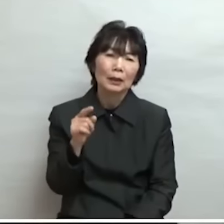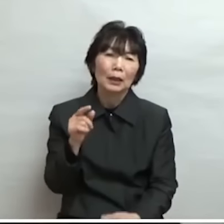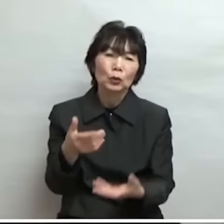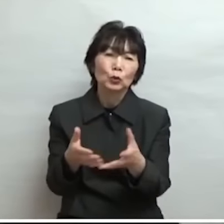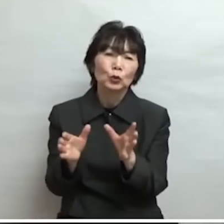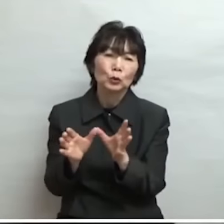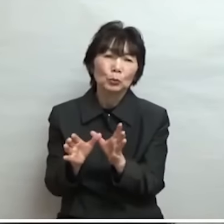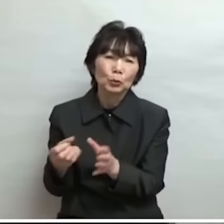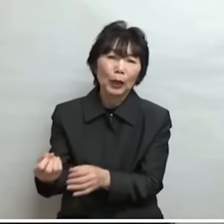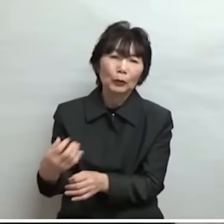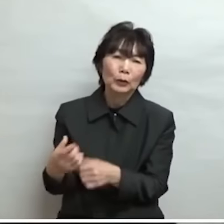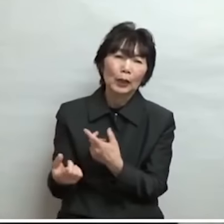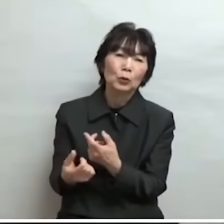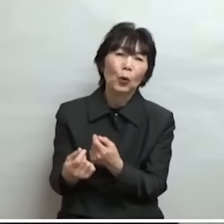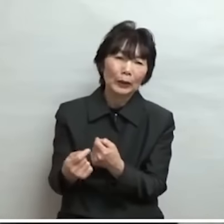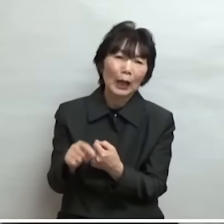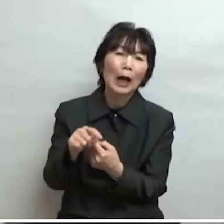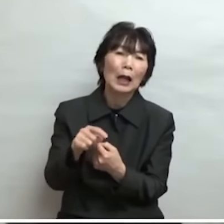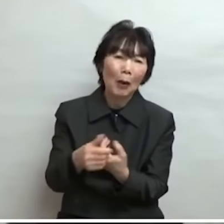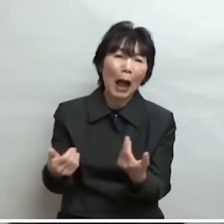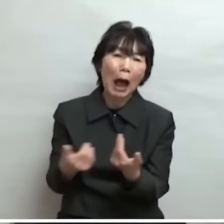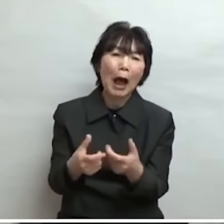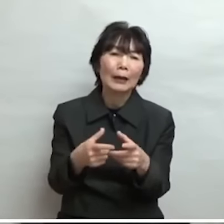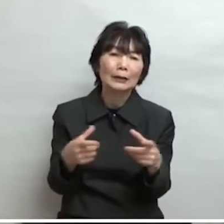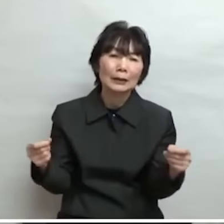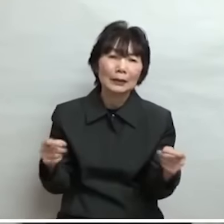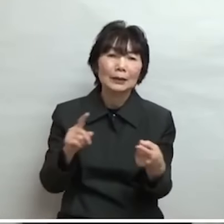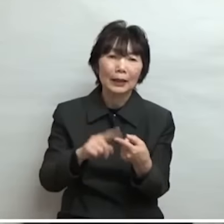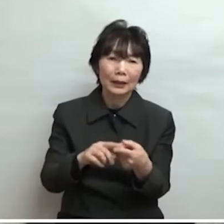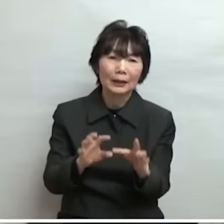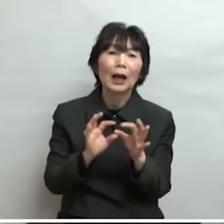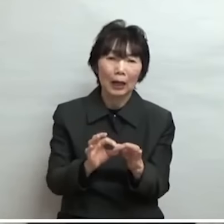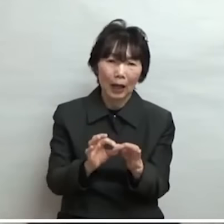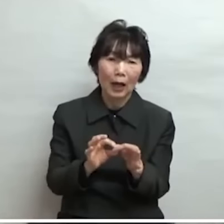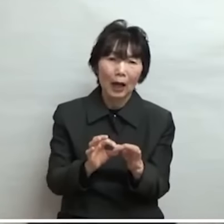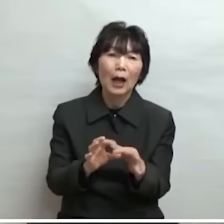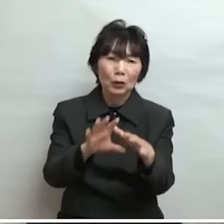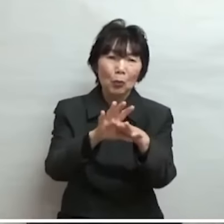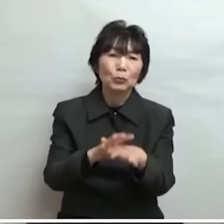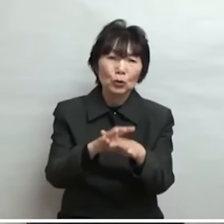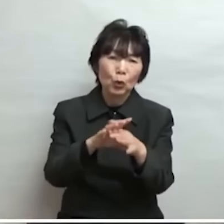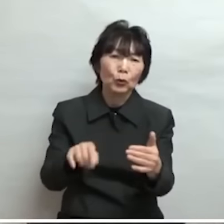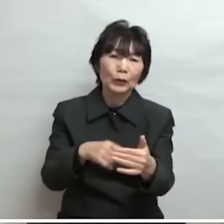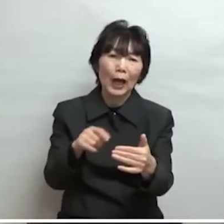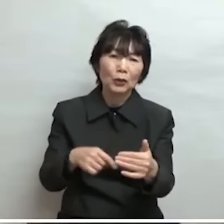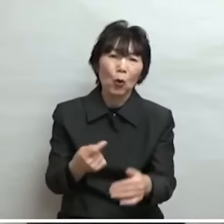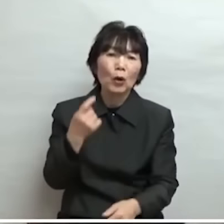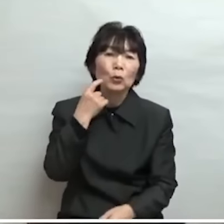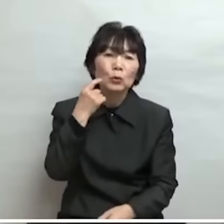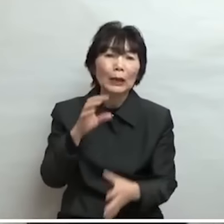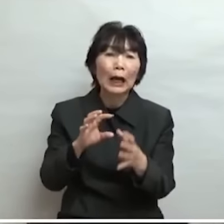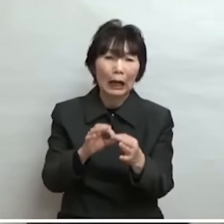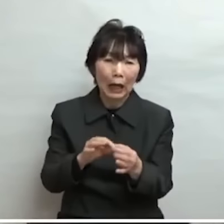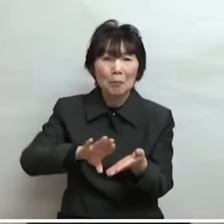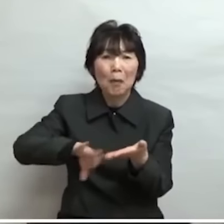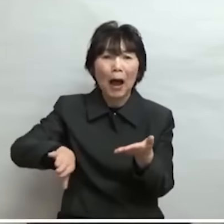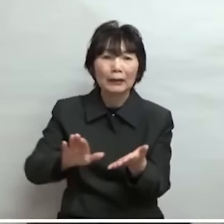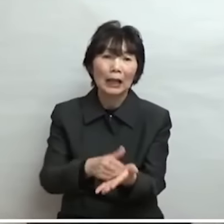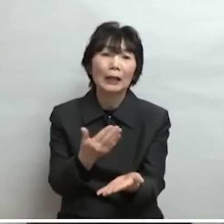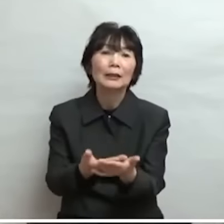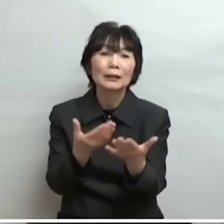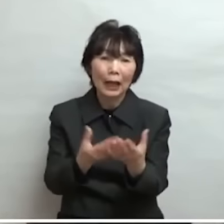ね、あれは反日的な追悼碑だから、あの内容は嘘だから、群馬県も撤去に踏み切ったんじゃないか